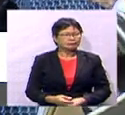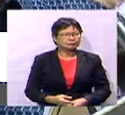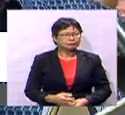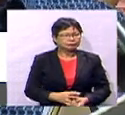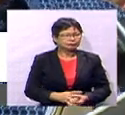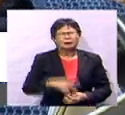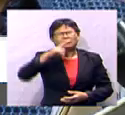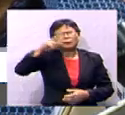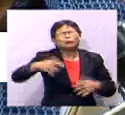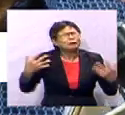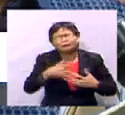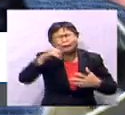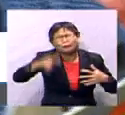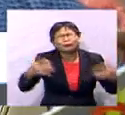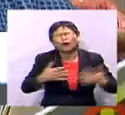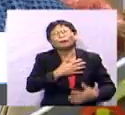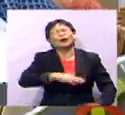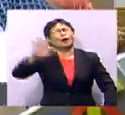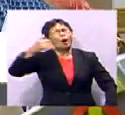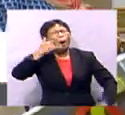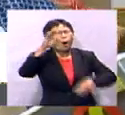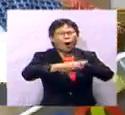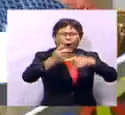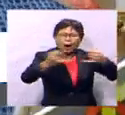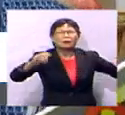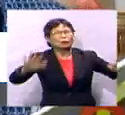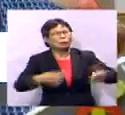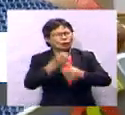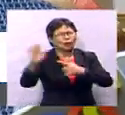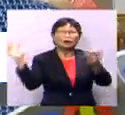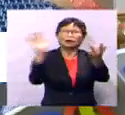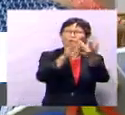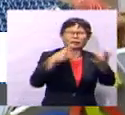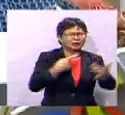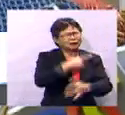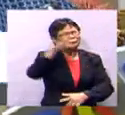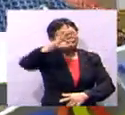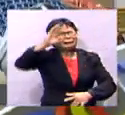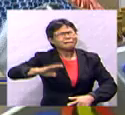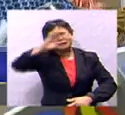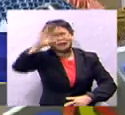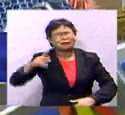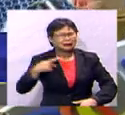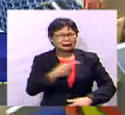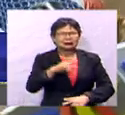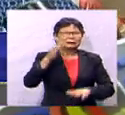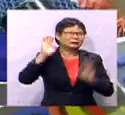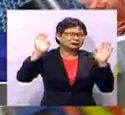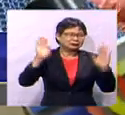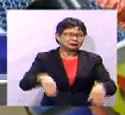Tak perlu takut, tak perlu takut. Tolong hubungi online, you boleh boleh hubungi, you boleh kontak kita. Tak pernah kita tidak mengambil